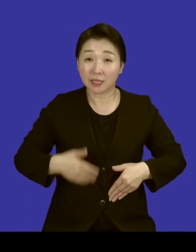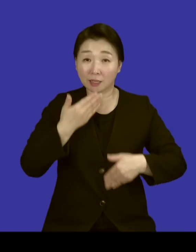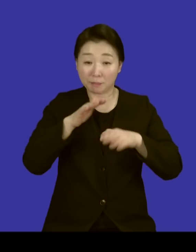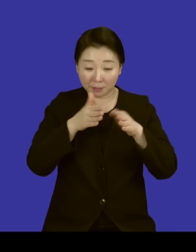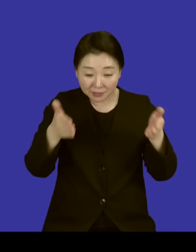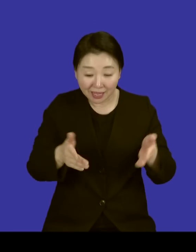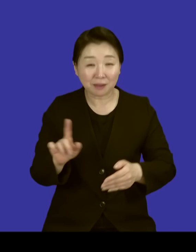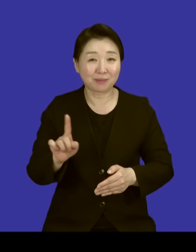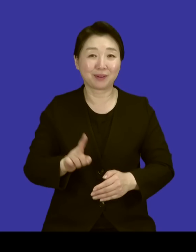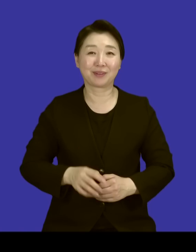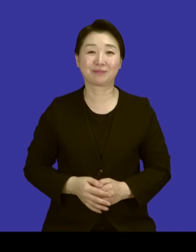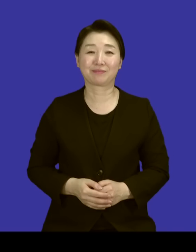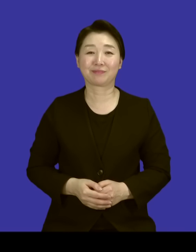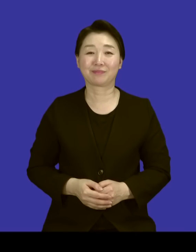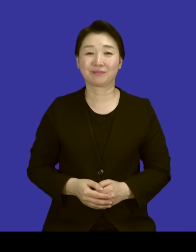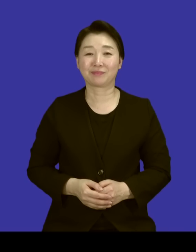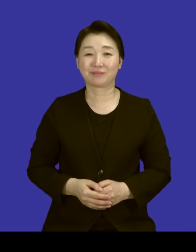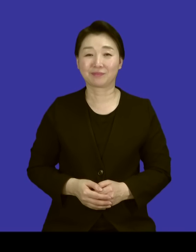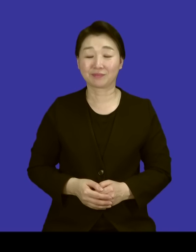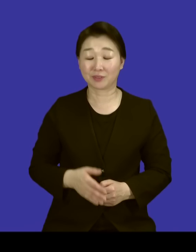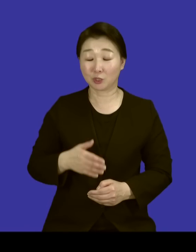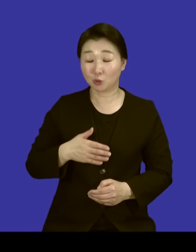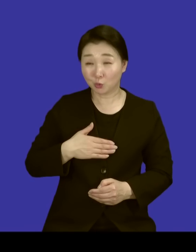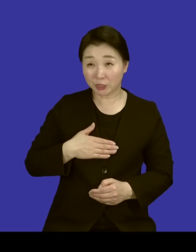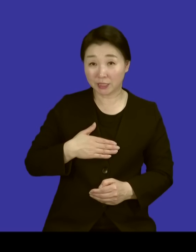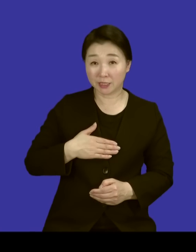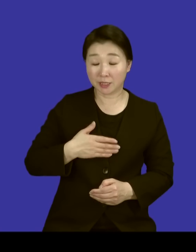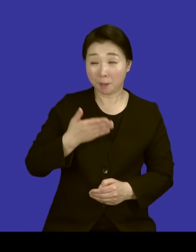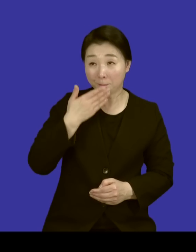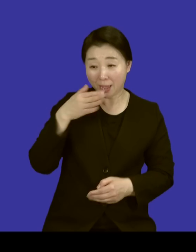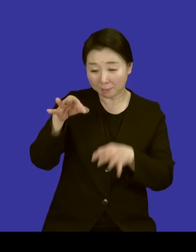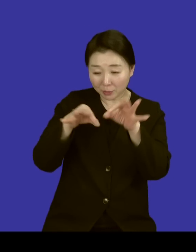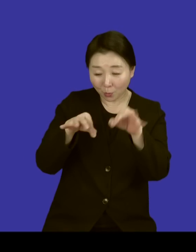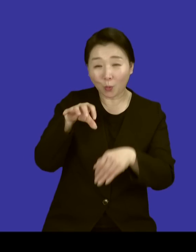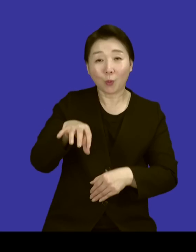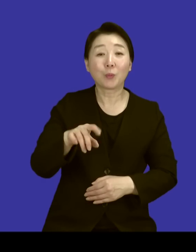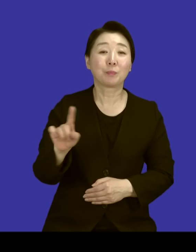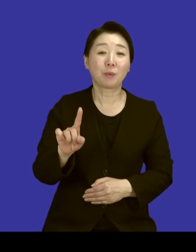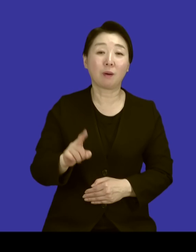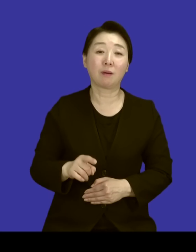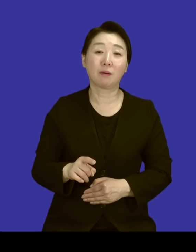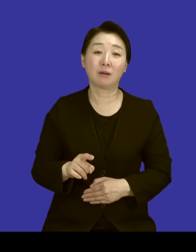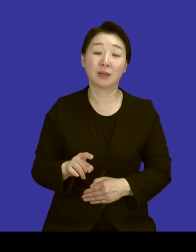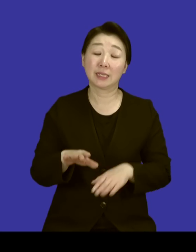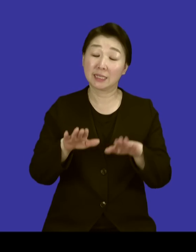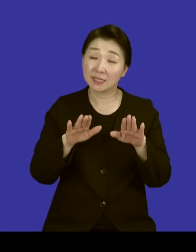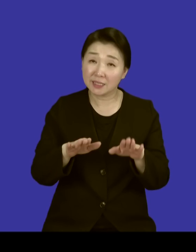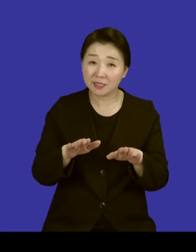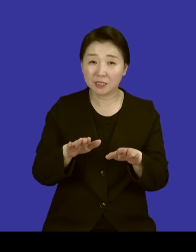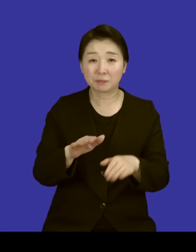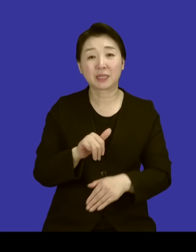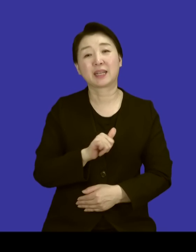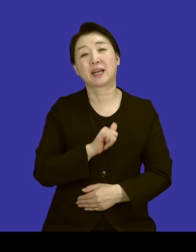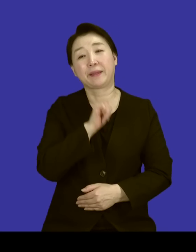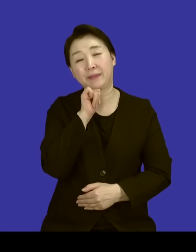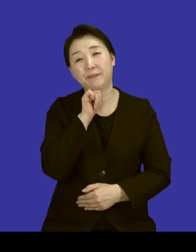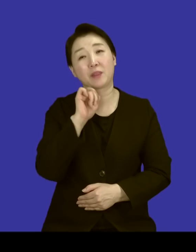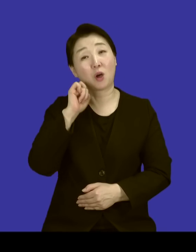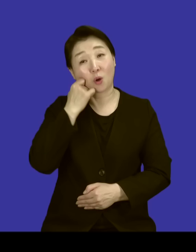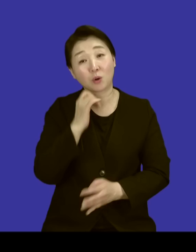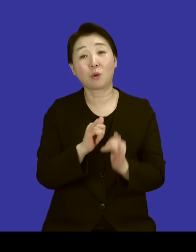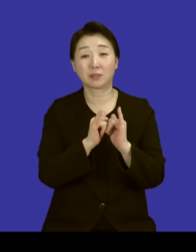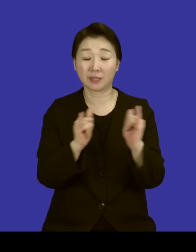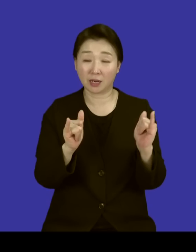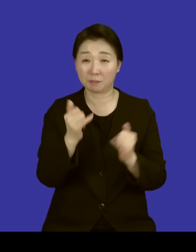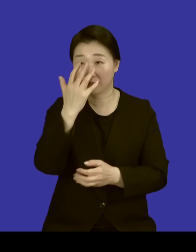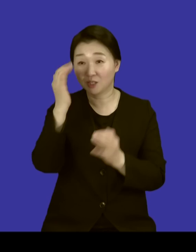곳인가요? 저희 밥집은 네. 지금 되게 힘들고 가난하고 예. 어려운 사람들,